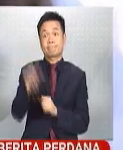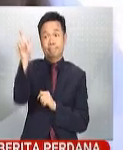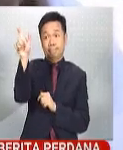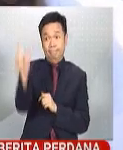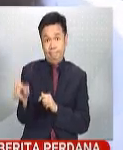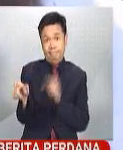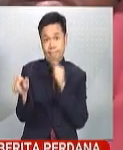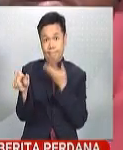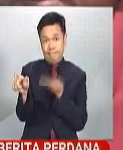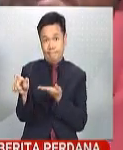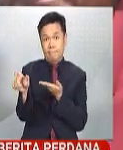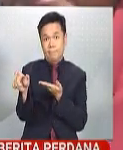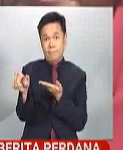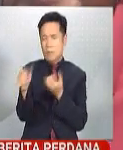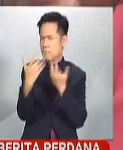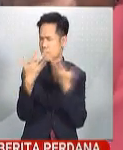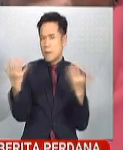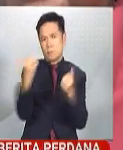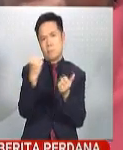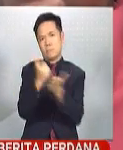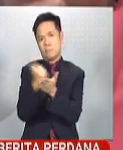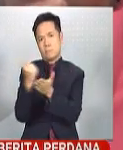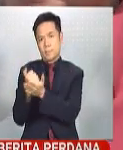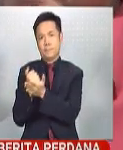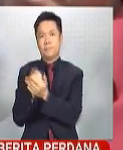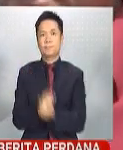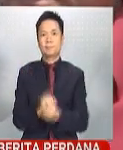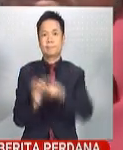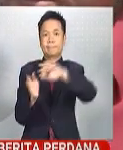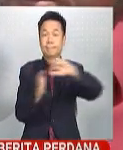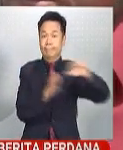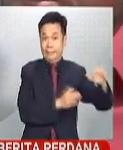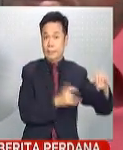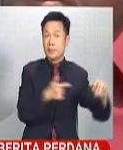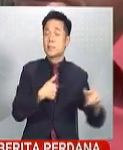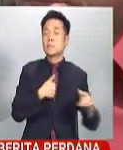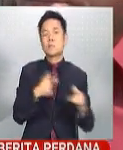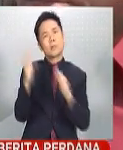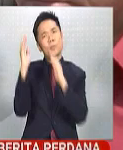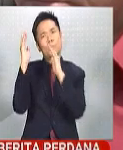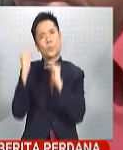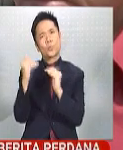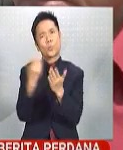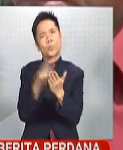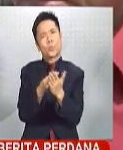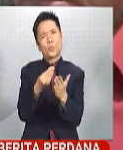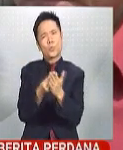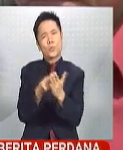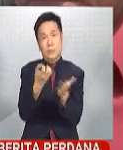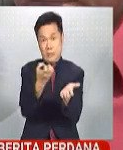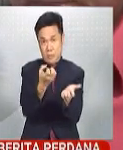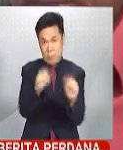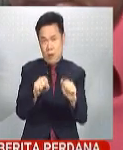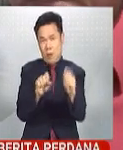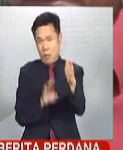dah tolong banyak. Kita pun harap ekonomi kita dapat dimajukan